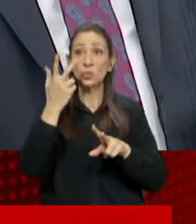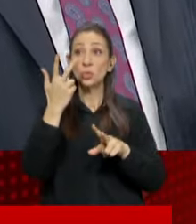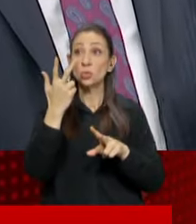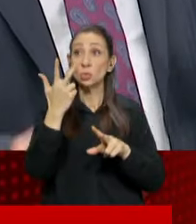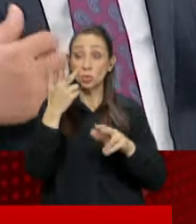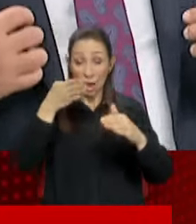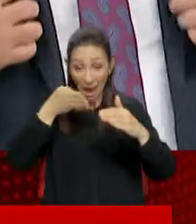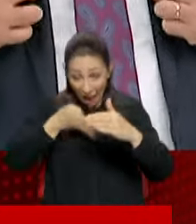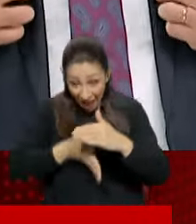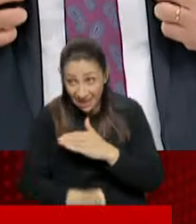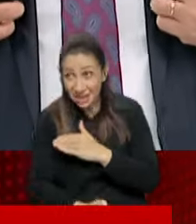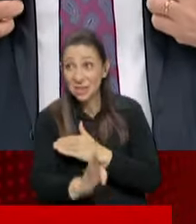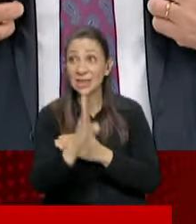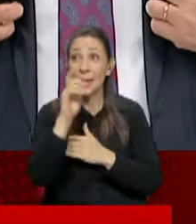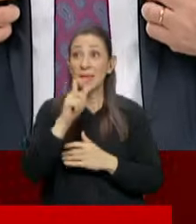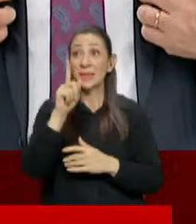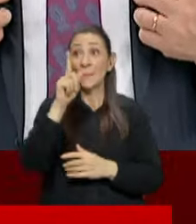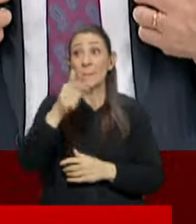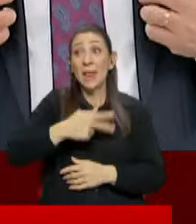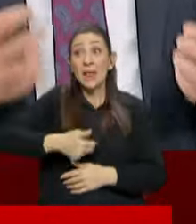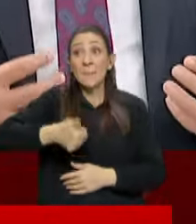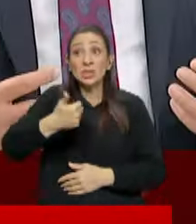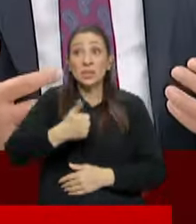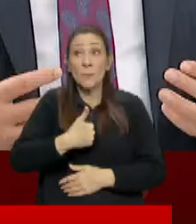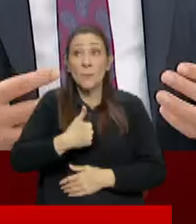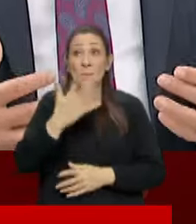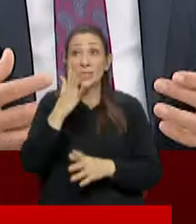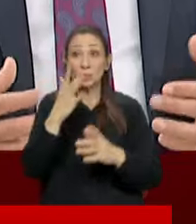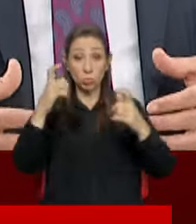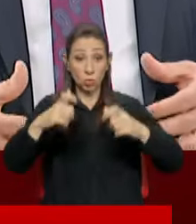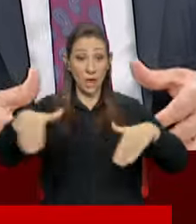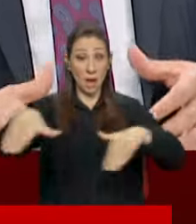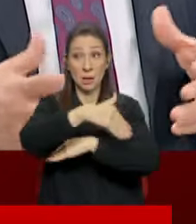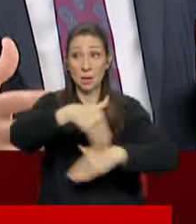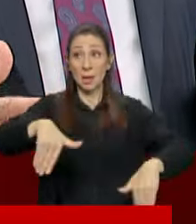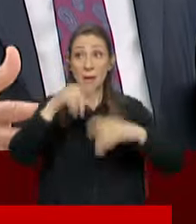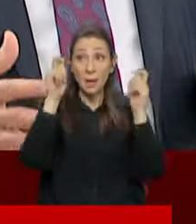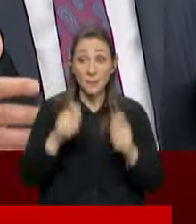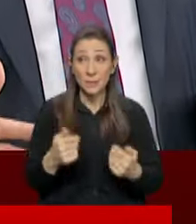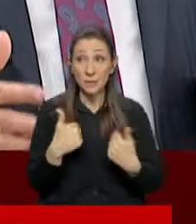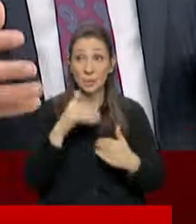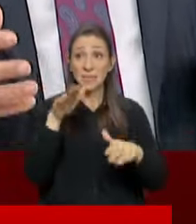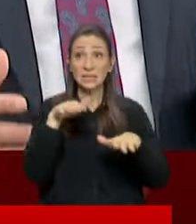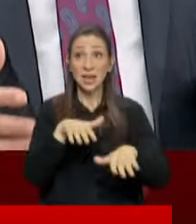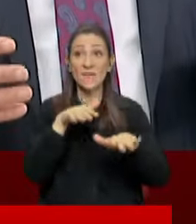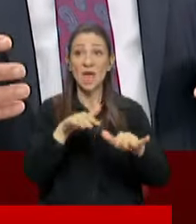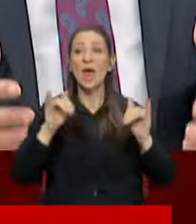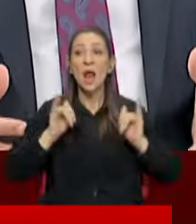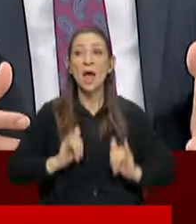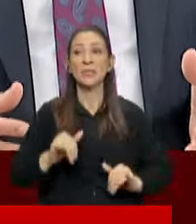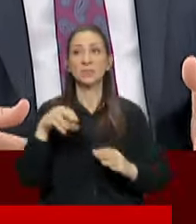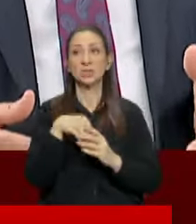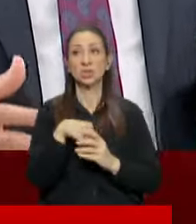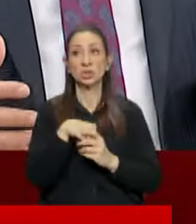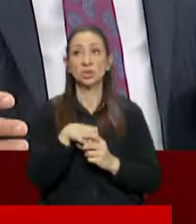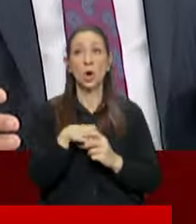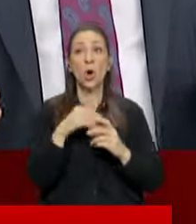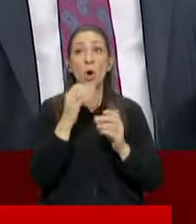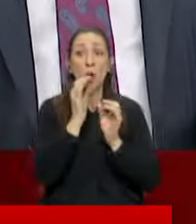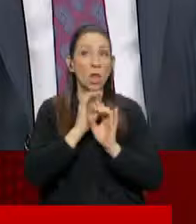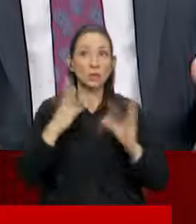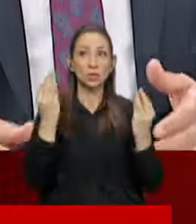geçit yapan tek belediye başkanıyım ben. 5 bulvar yaptım. Hani hepsi trafiğin rahatlaması için